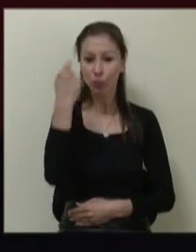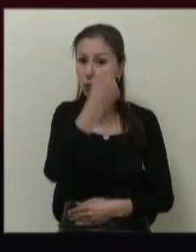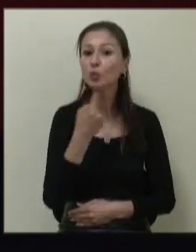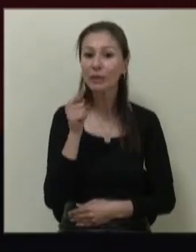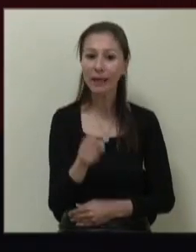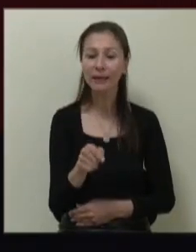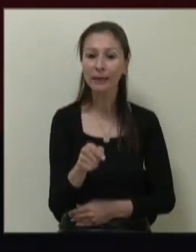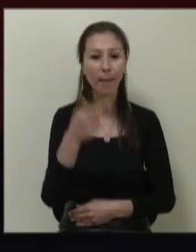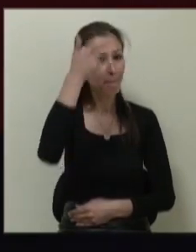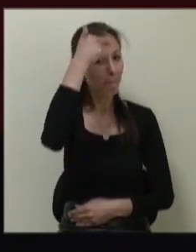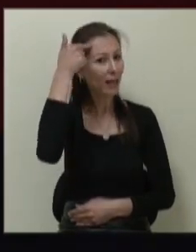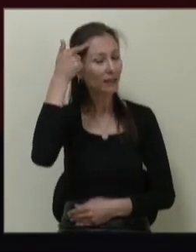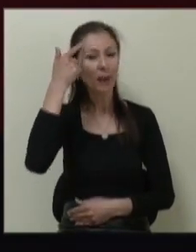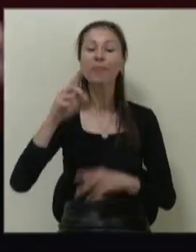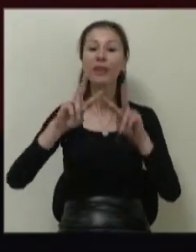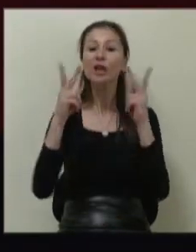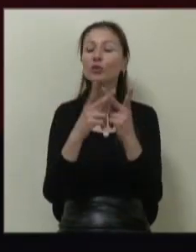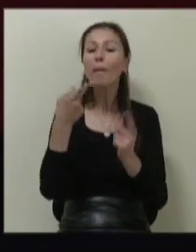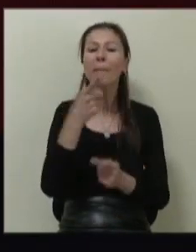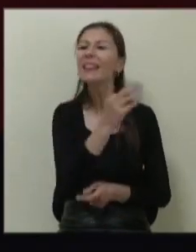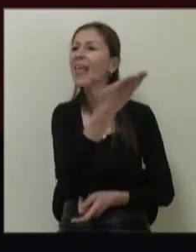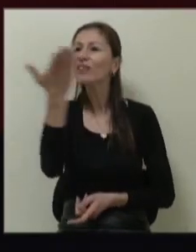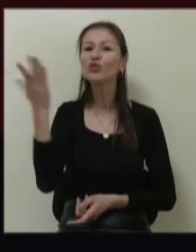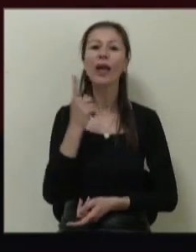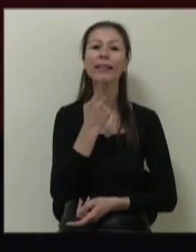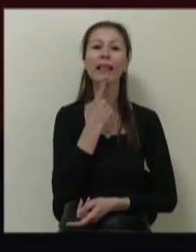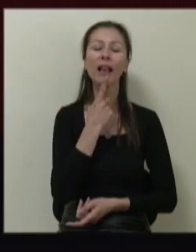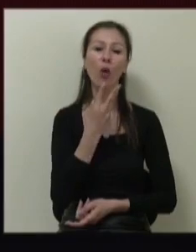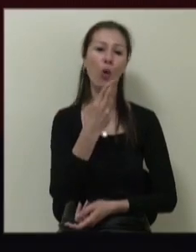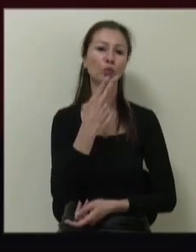yüzden yeryüzünde binlerce dil konuşuluyor.